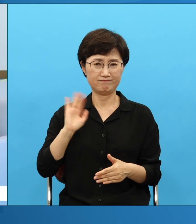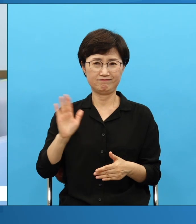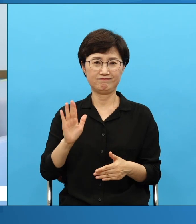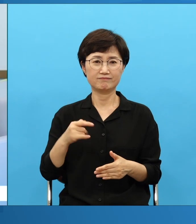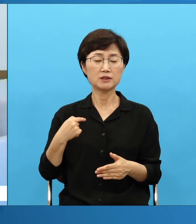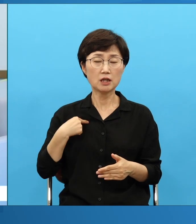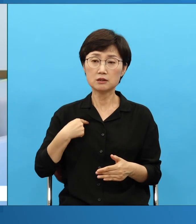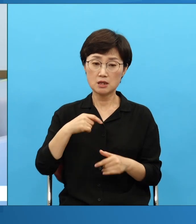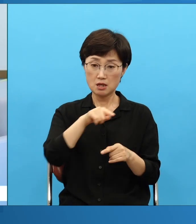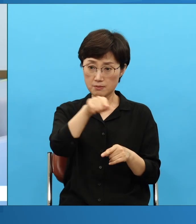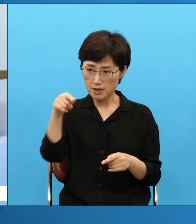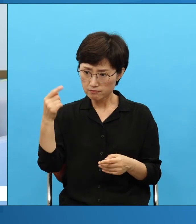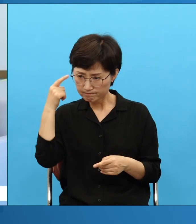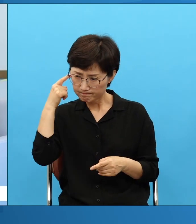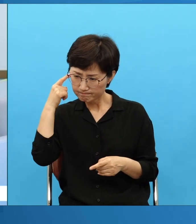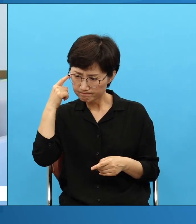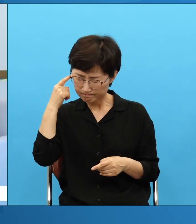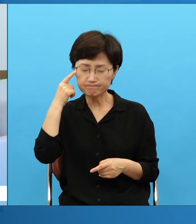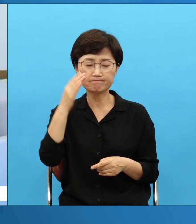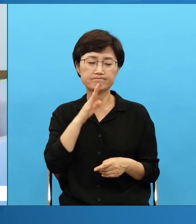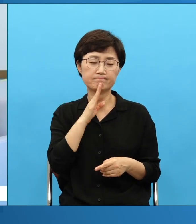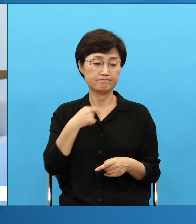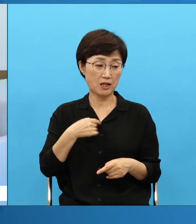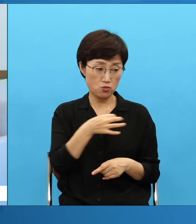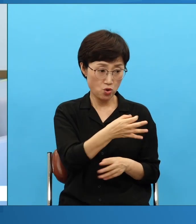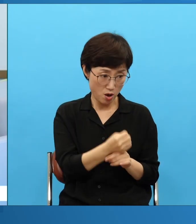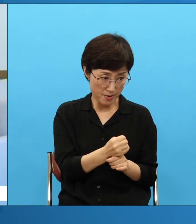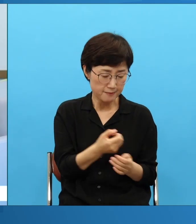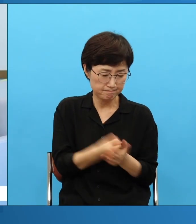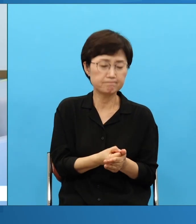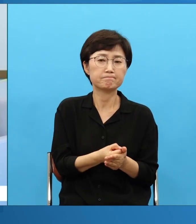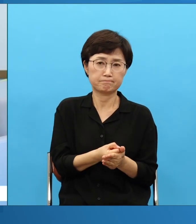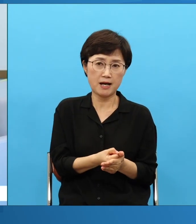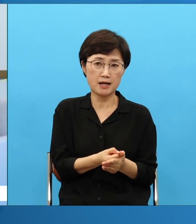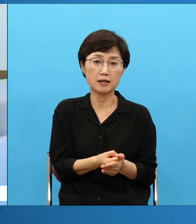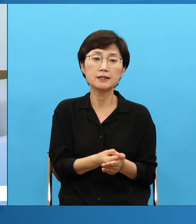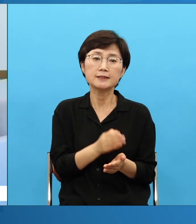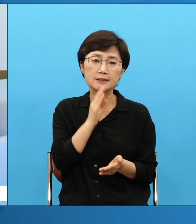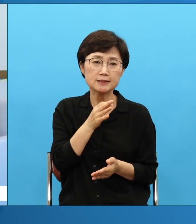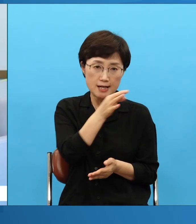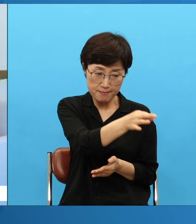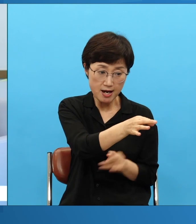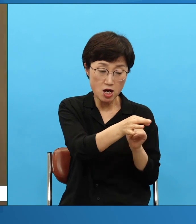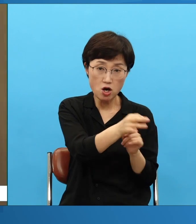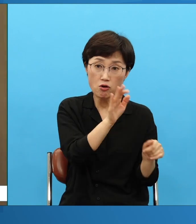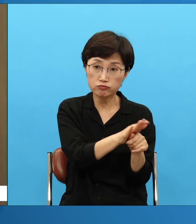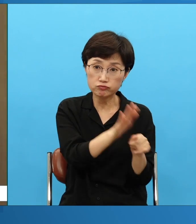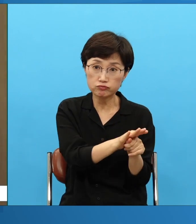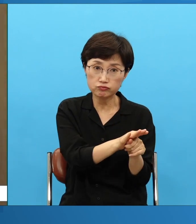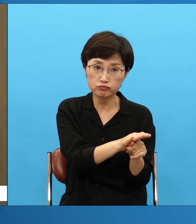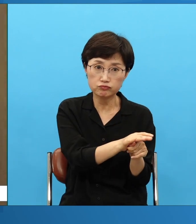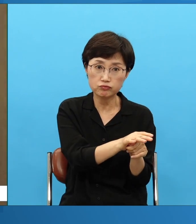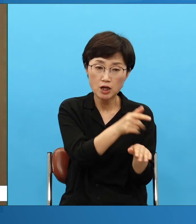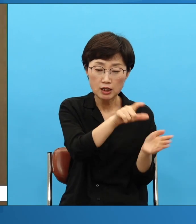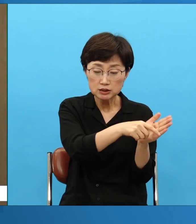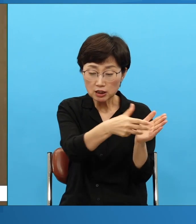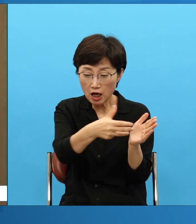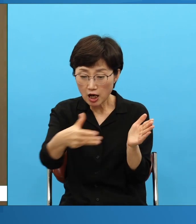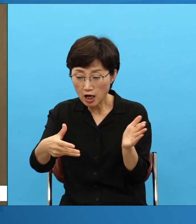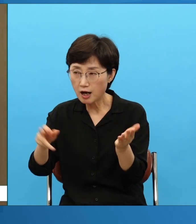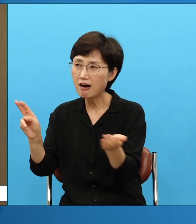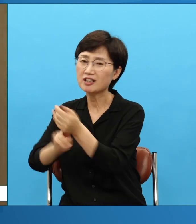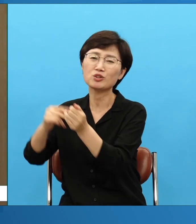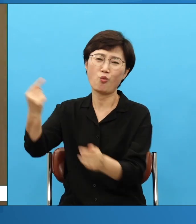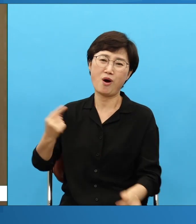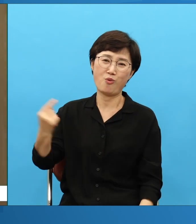것처럼 보이지만 시간 지나면 성공으로 바뀌고 하나님의 역사로 바뀌어요. 딱 간증하게 돼요.